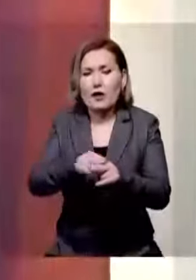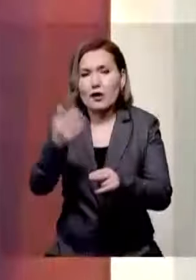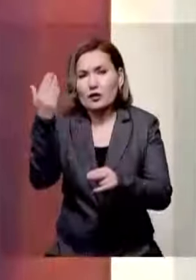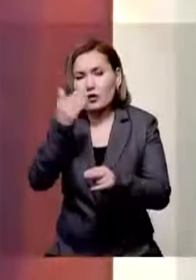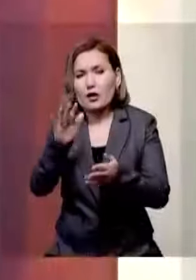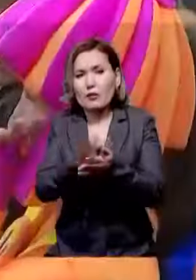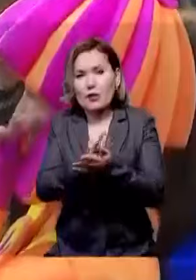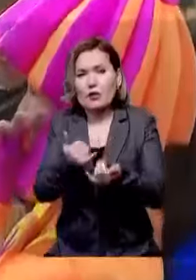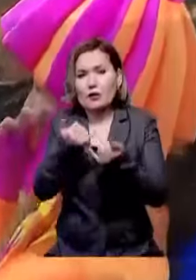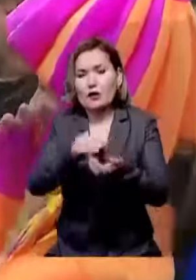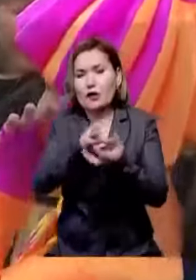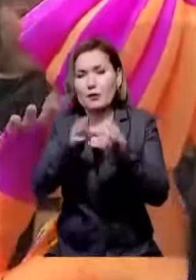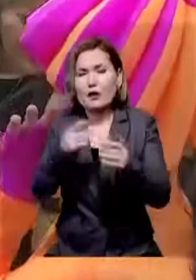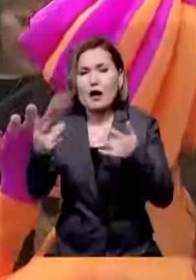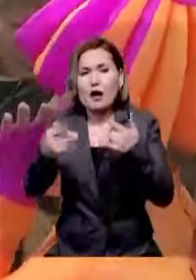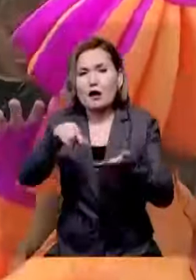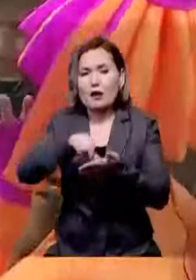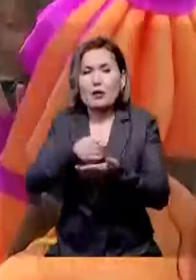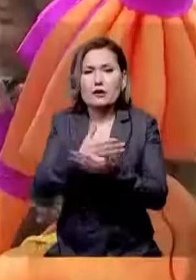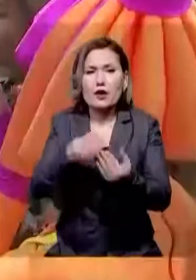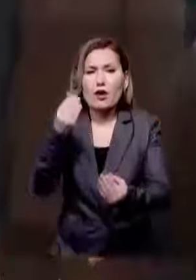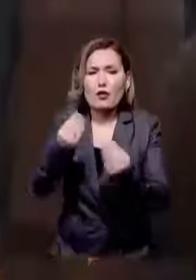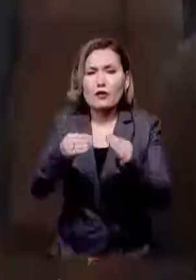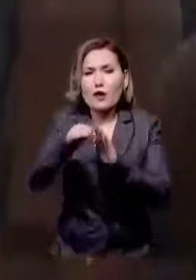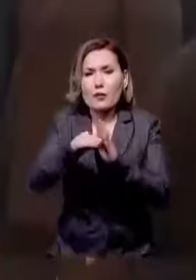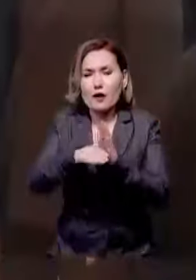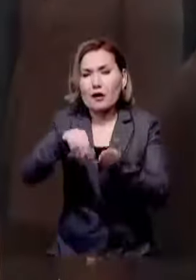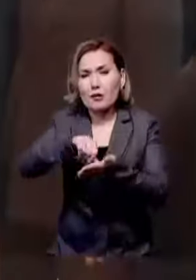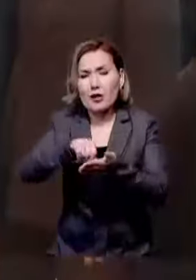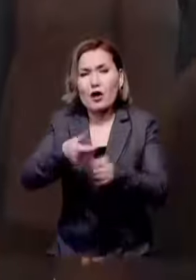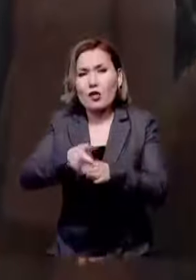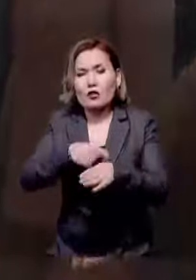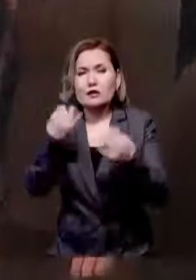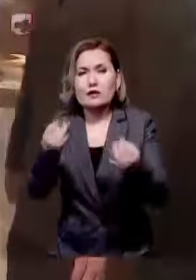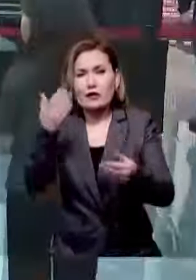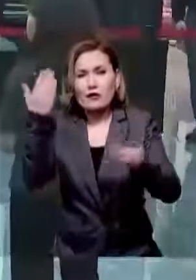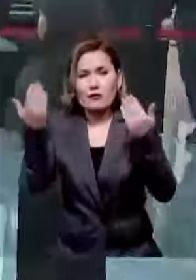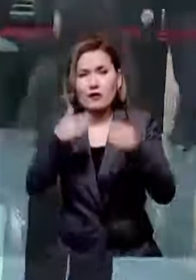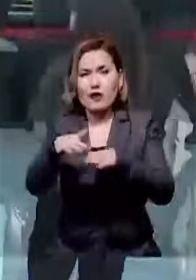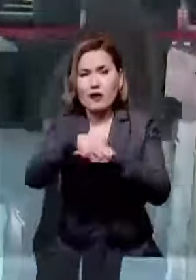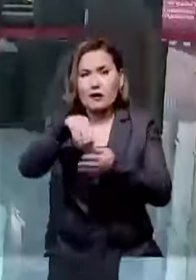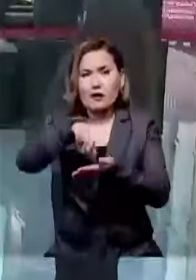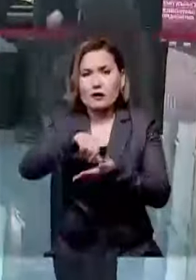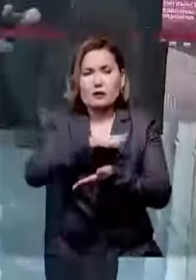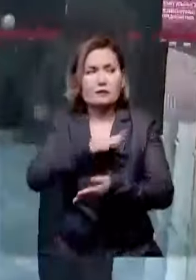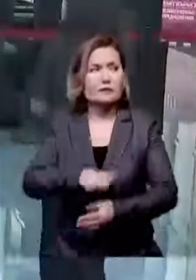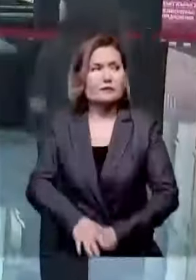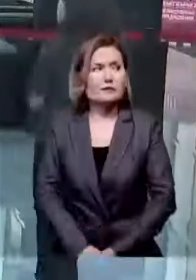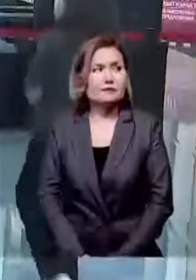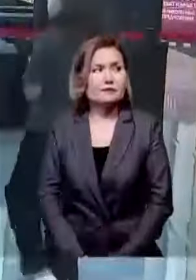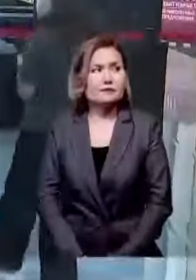кері байланыс орнат, эстрада әндермен түрлі ойын-сауықтық бағдарлама салтанатты іс-шараның шырайын кіргізді.